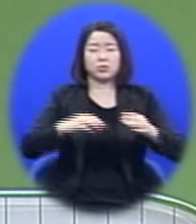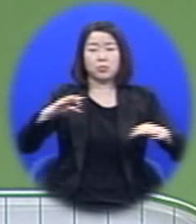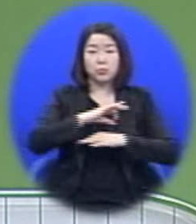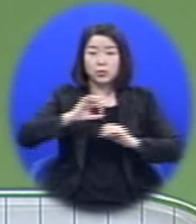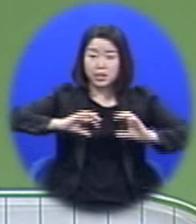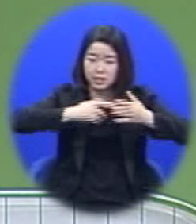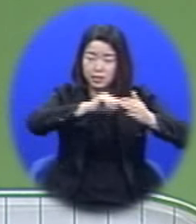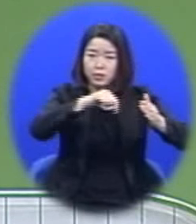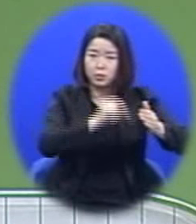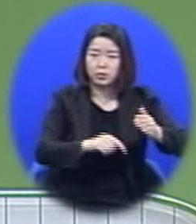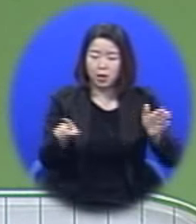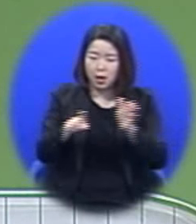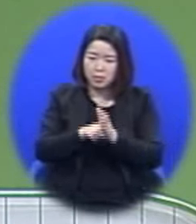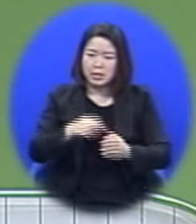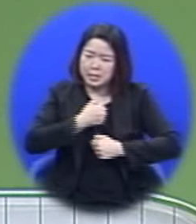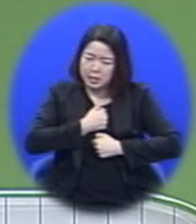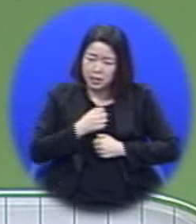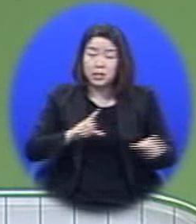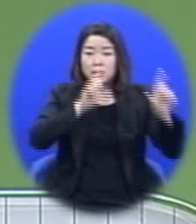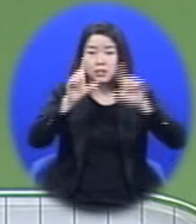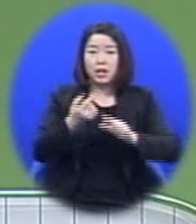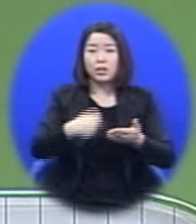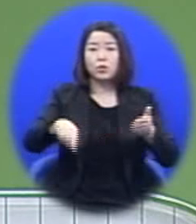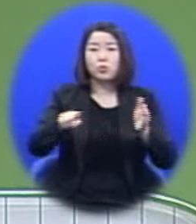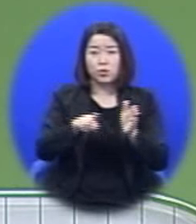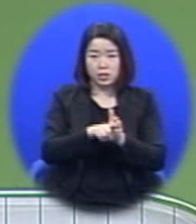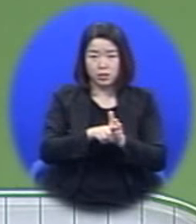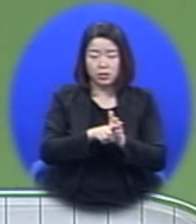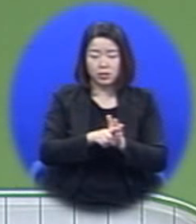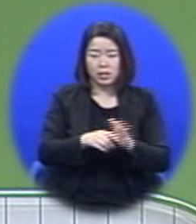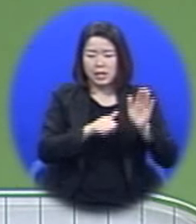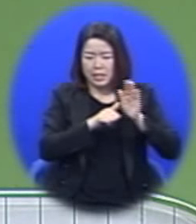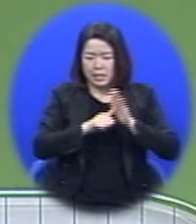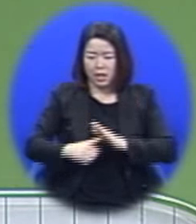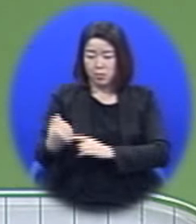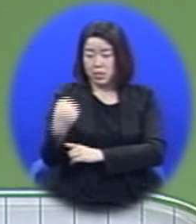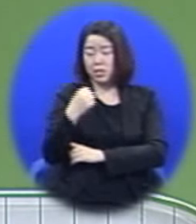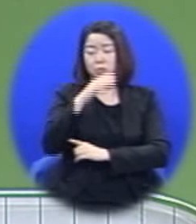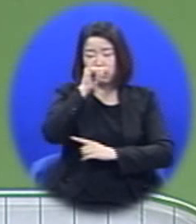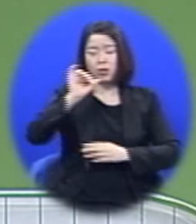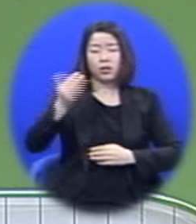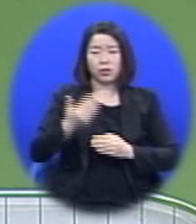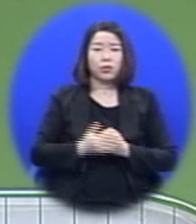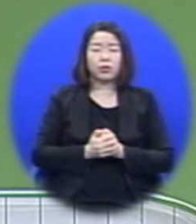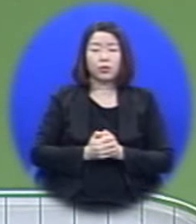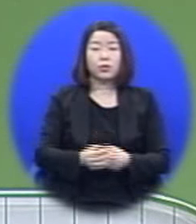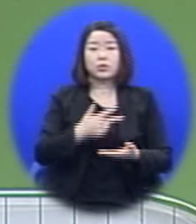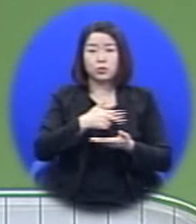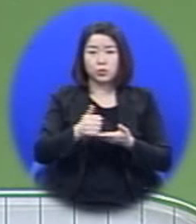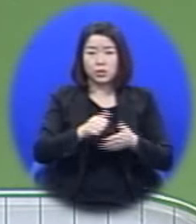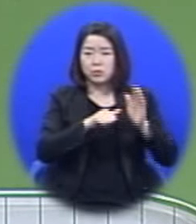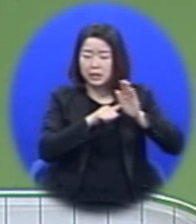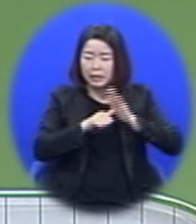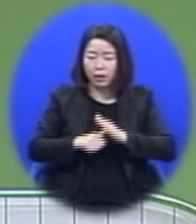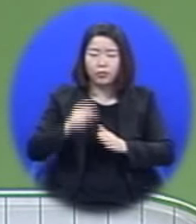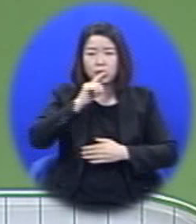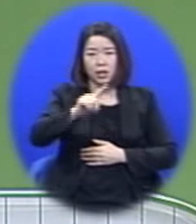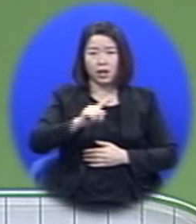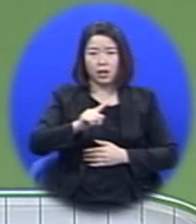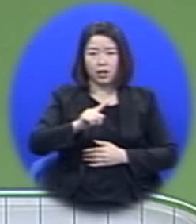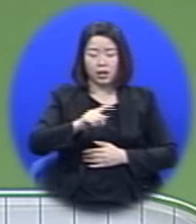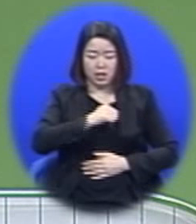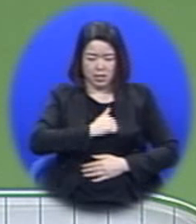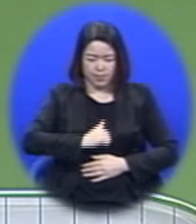세상에서 믿음을 지키고 살려면 견딜 힘이 있어야 되잖아요. 주님은 견디라고,